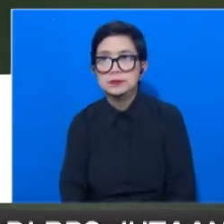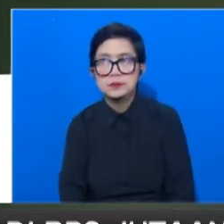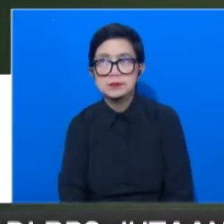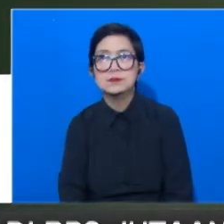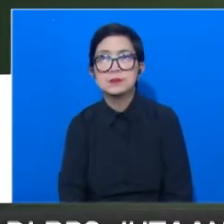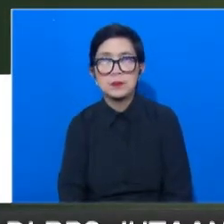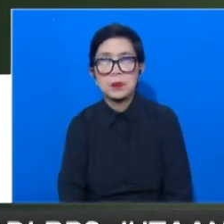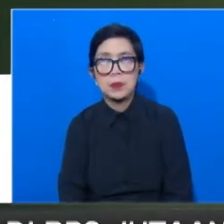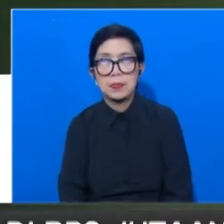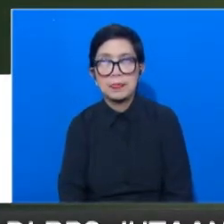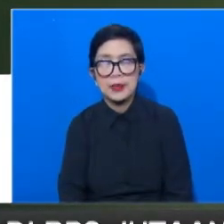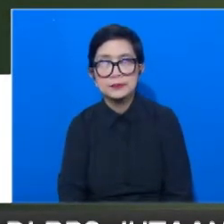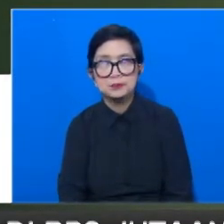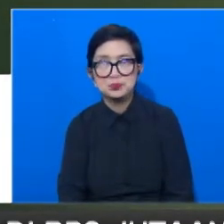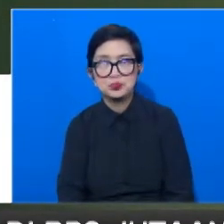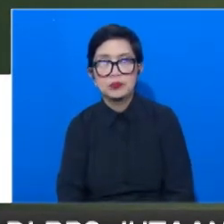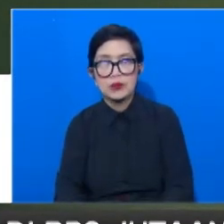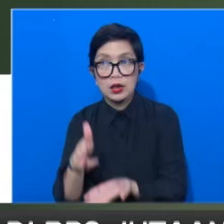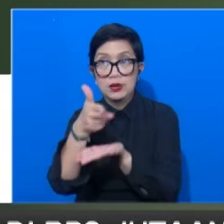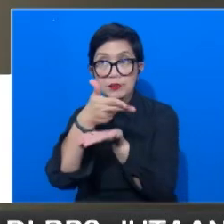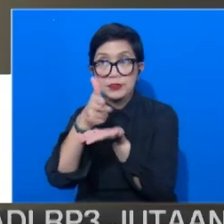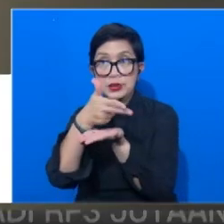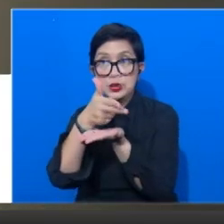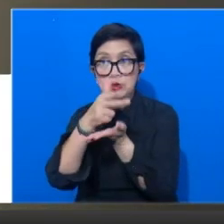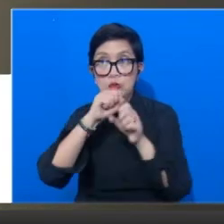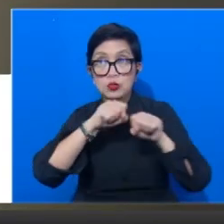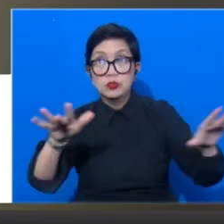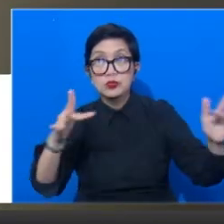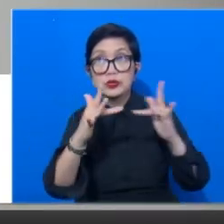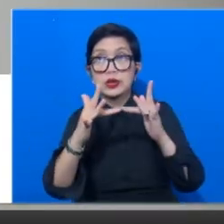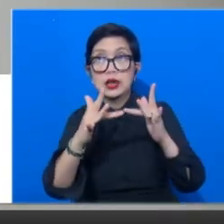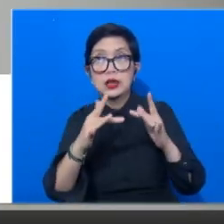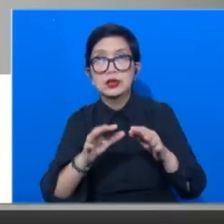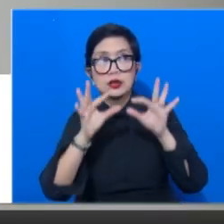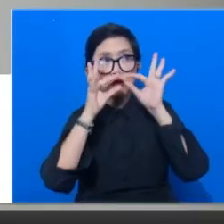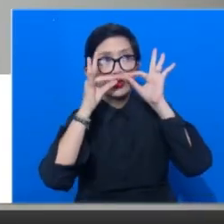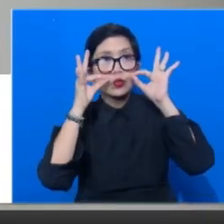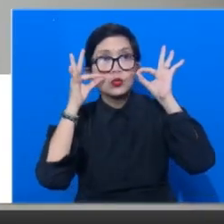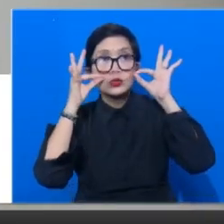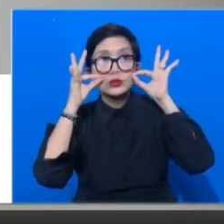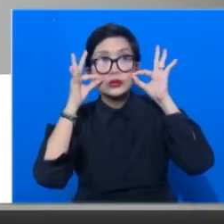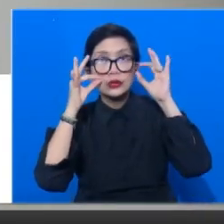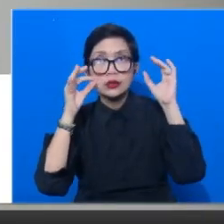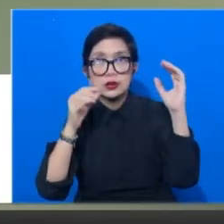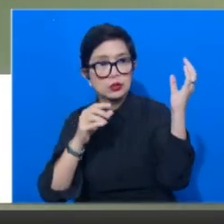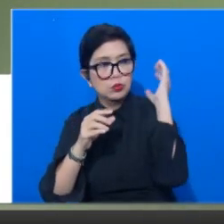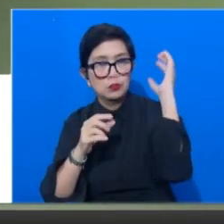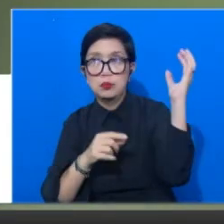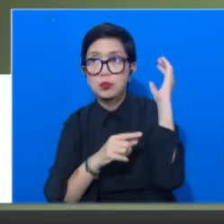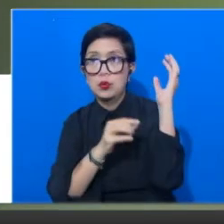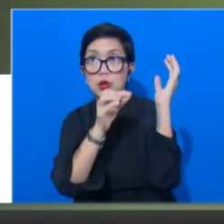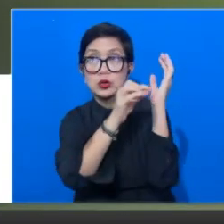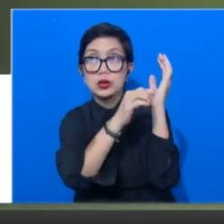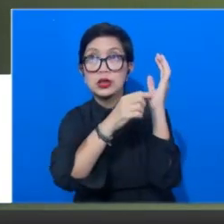Di lokasi terpisah, sebuah video yang memperlihatkan seekor kucing dipaku di pohon di salah satu perumahan di Kecamatan Dau,